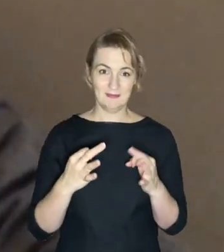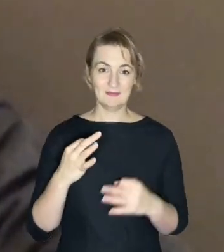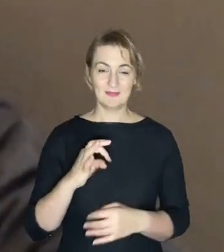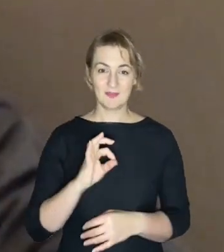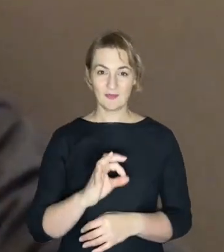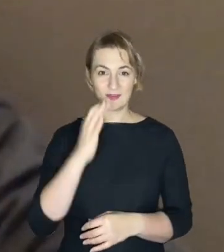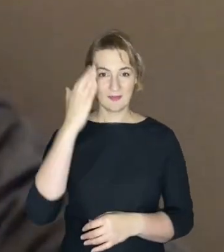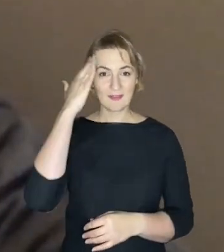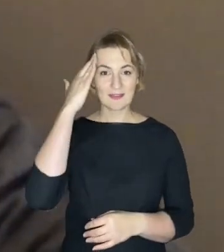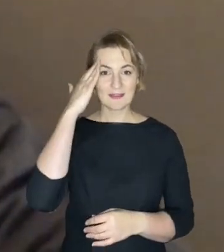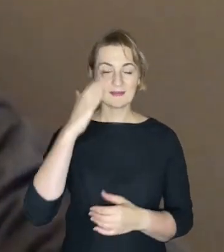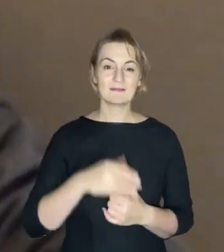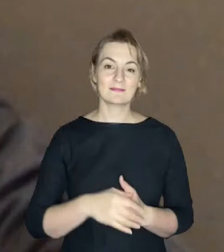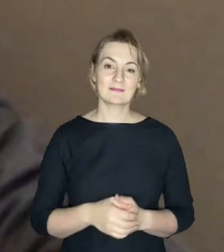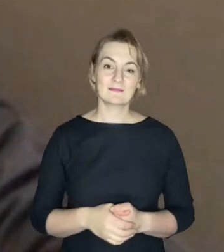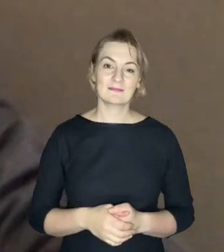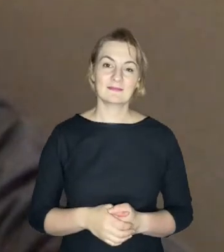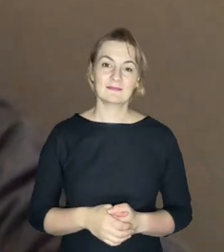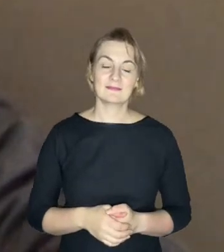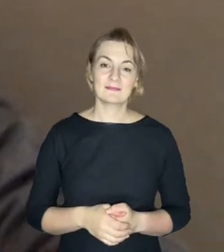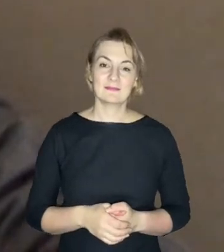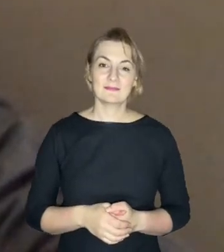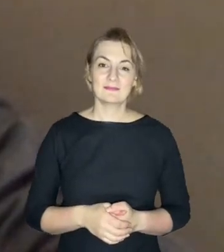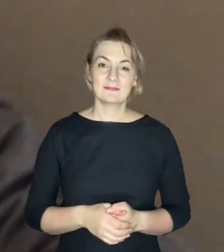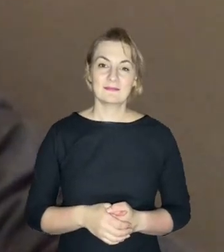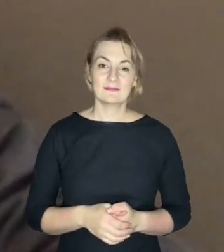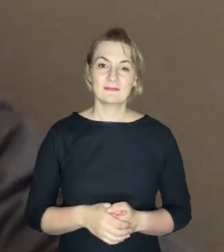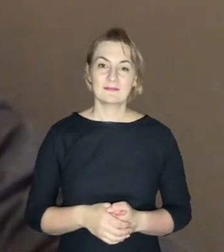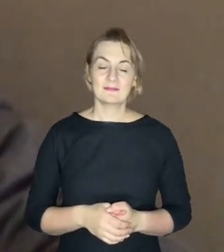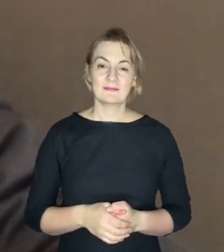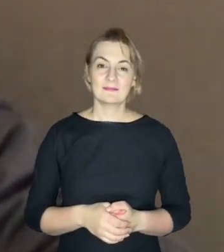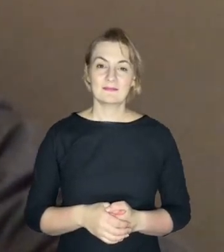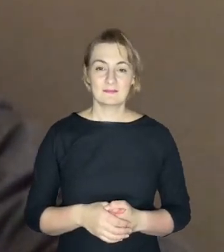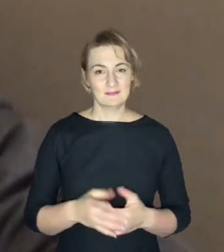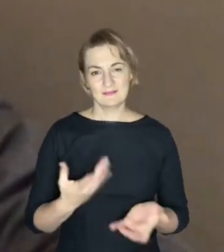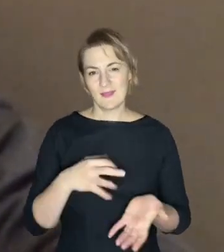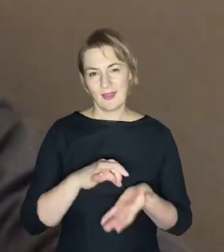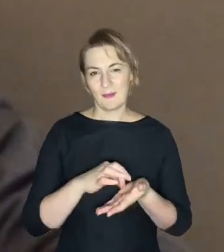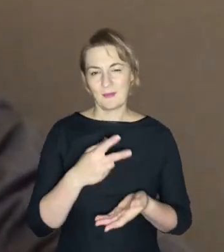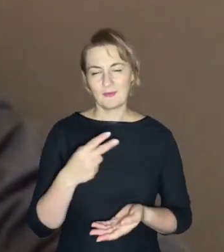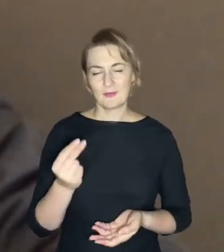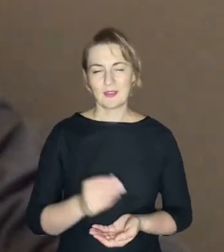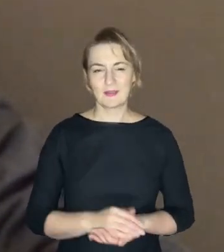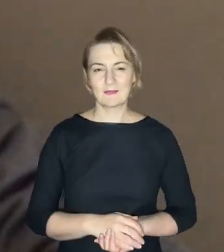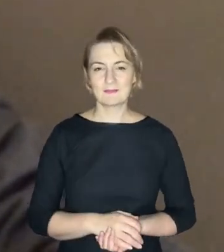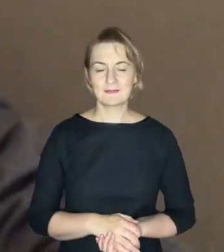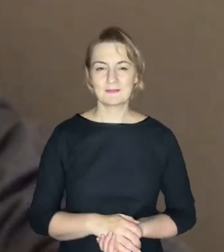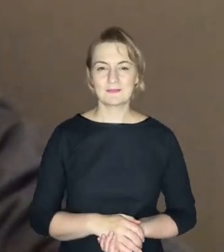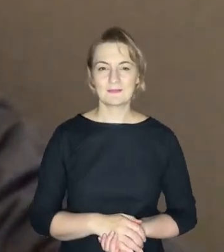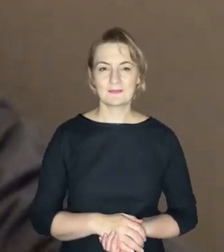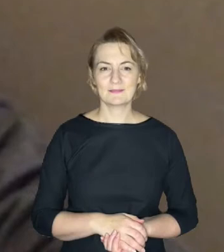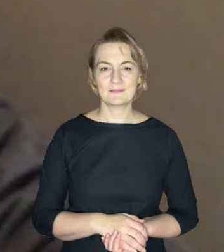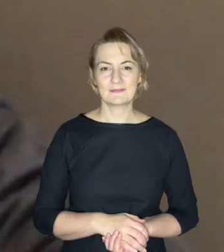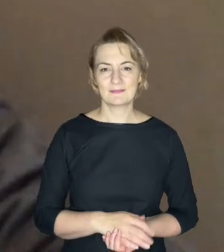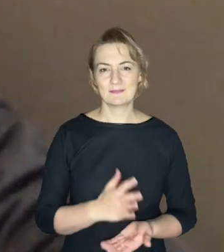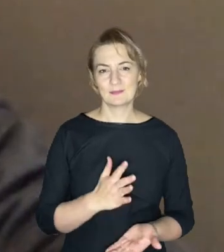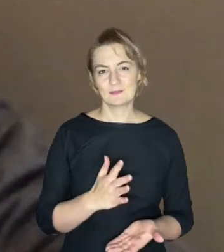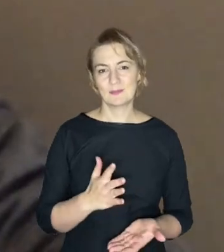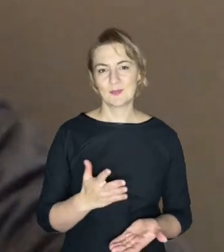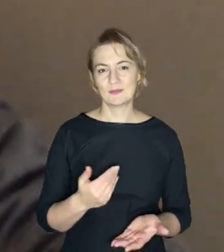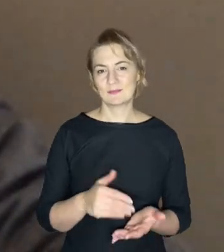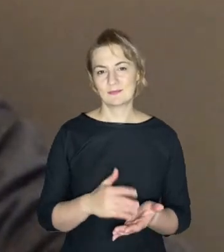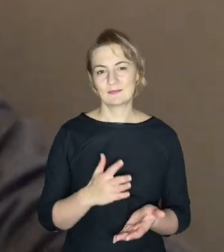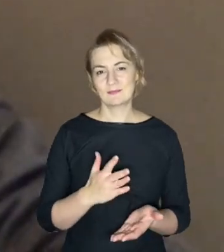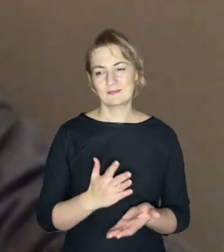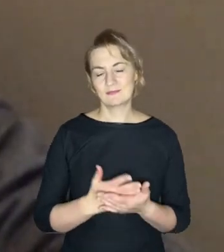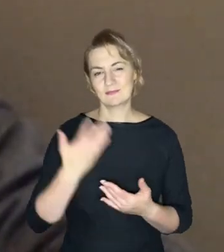No i po prostu przypuszczam, że nie. bo byśmy już dawno, wiesz,